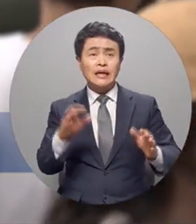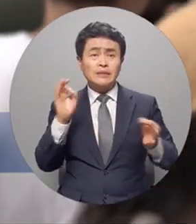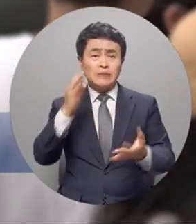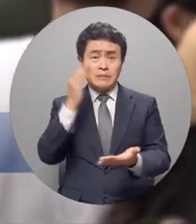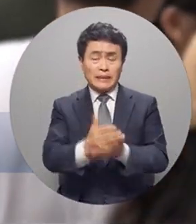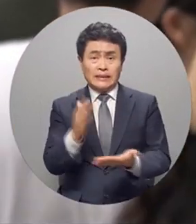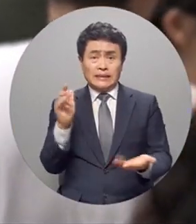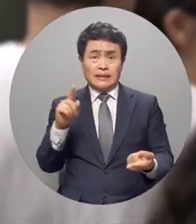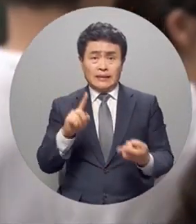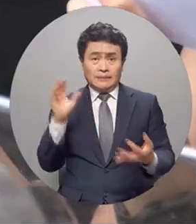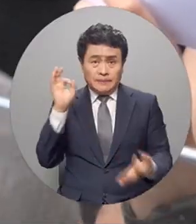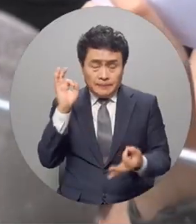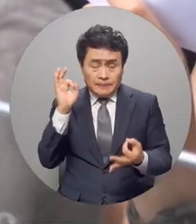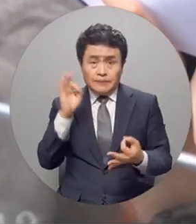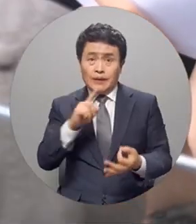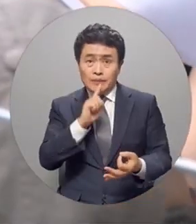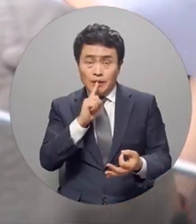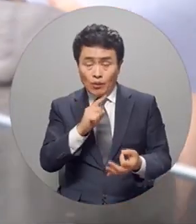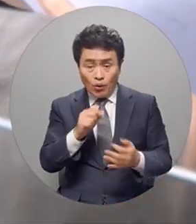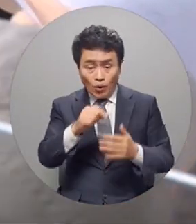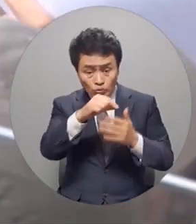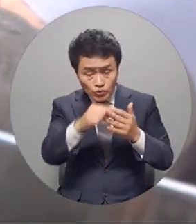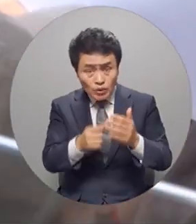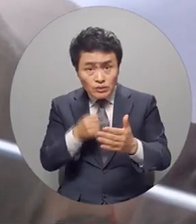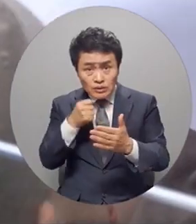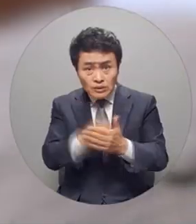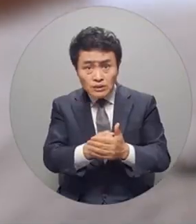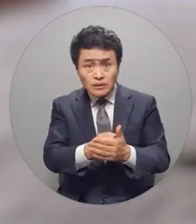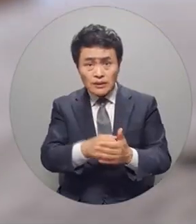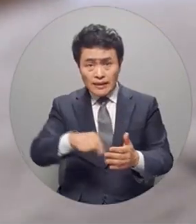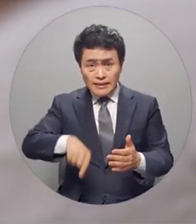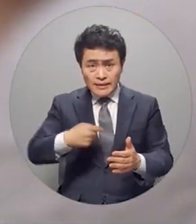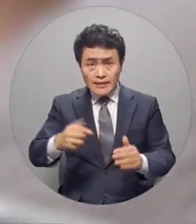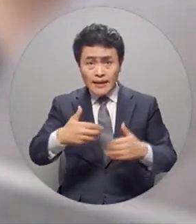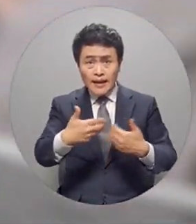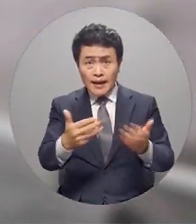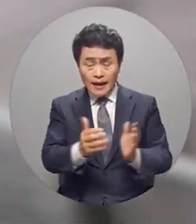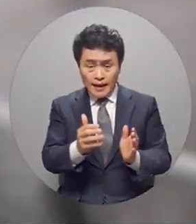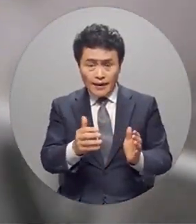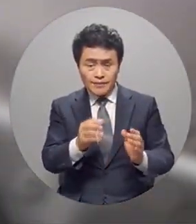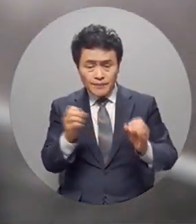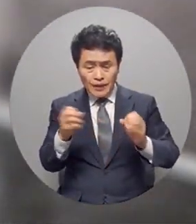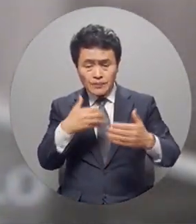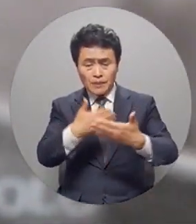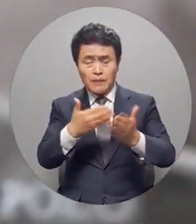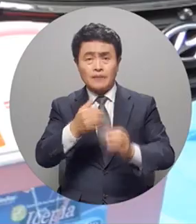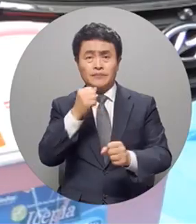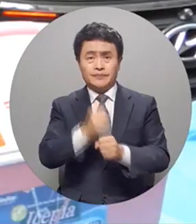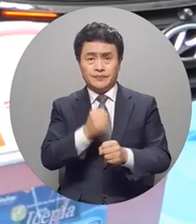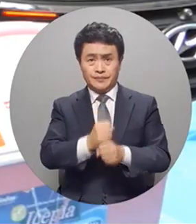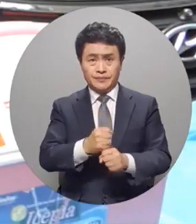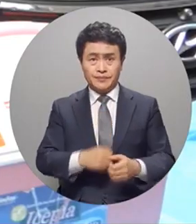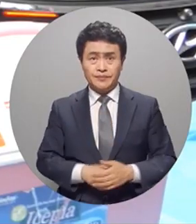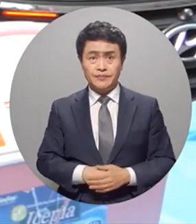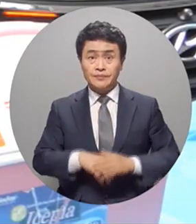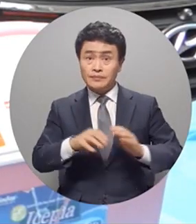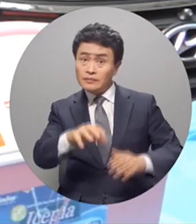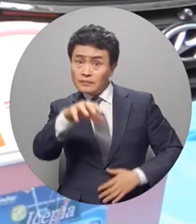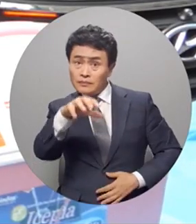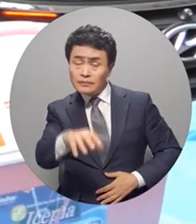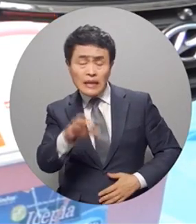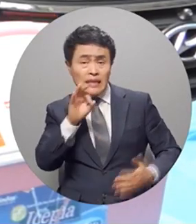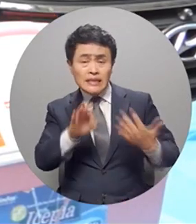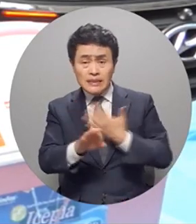계세요. 순서를 정하기 위해 고객들은 자발적으로 단체 대화방을 만들기도 했습니다. 현장엔